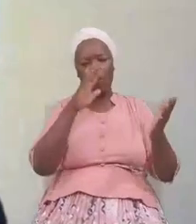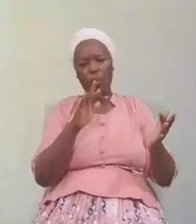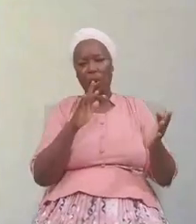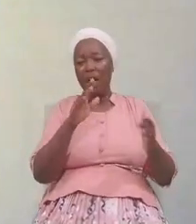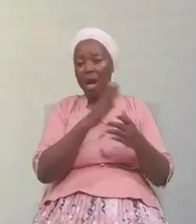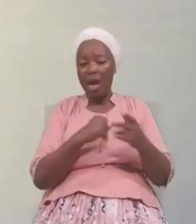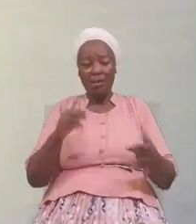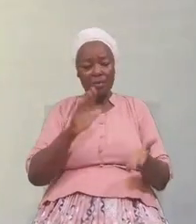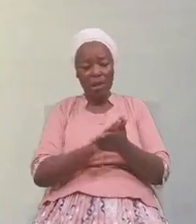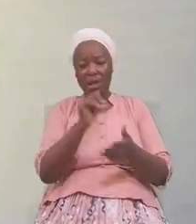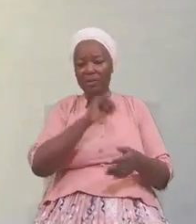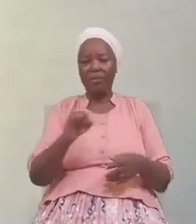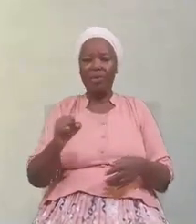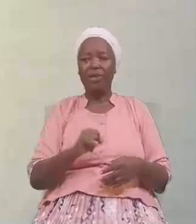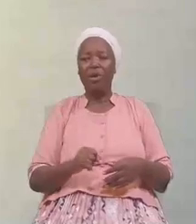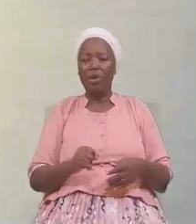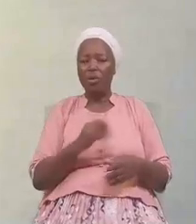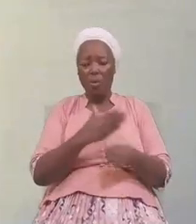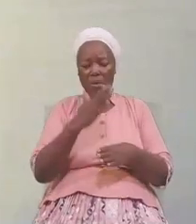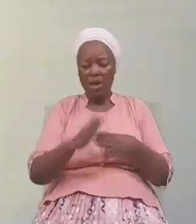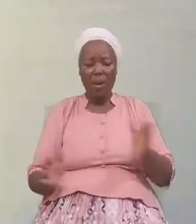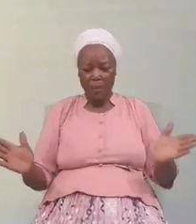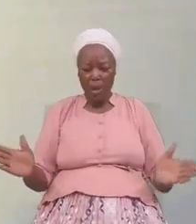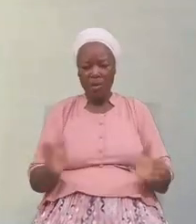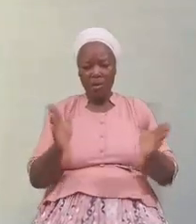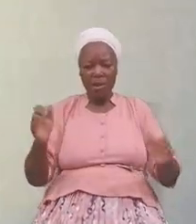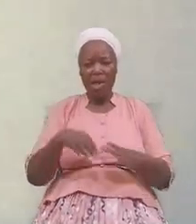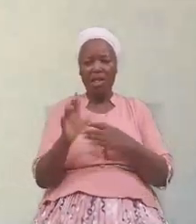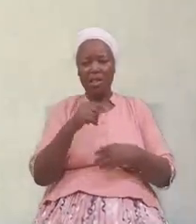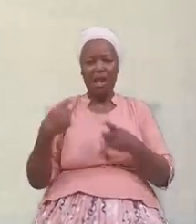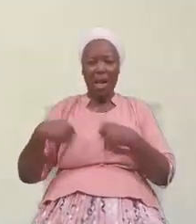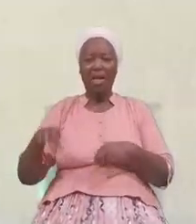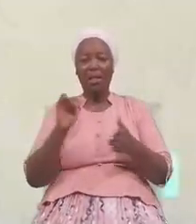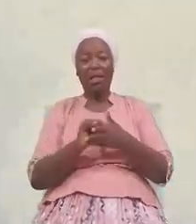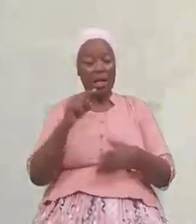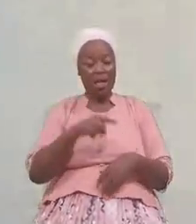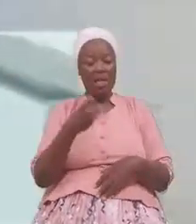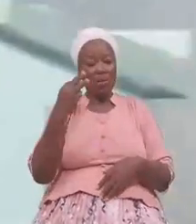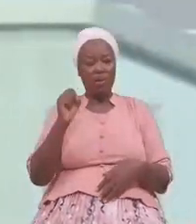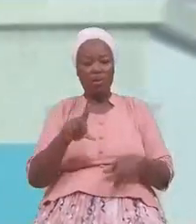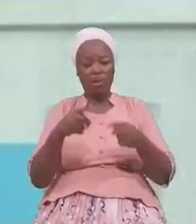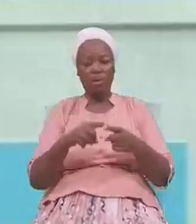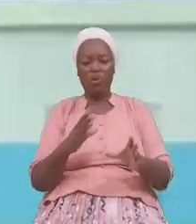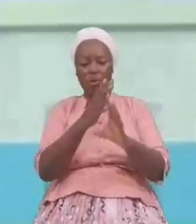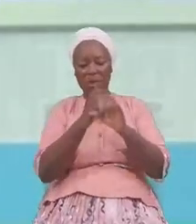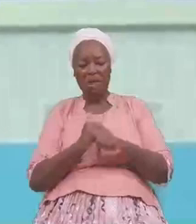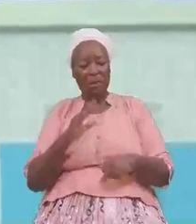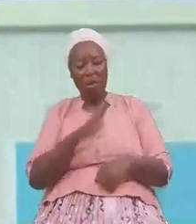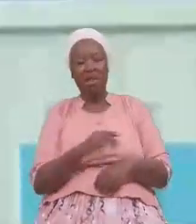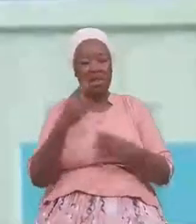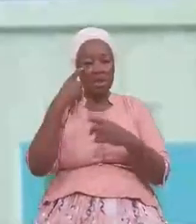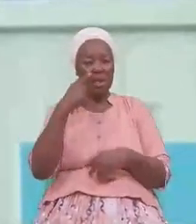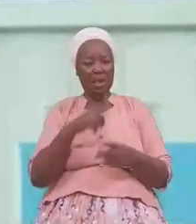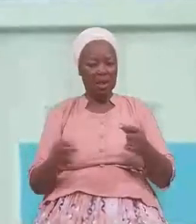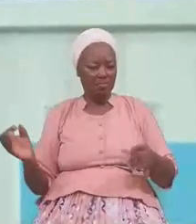il avait la pleine conviction dans son cœur qu'il allait recevoir sa vue. Il jeta ce